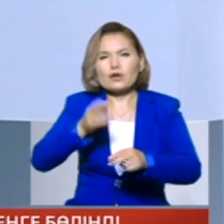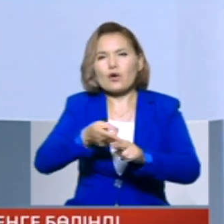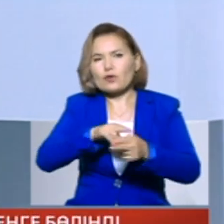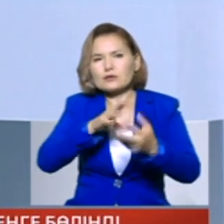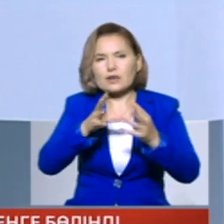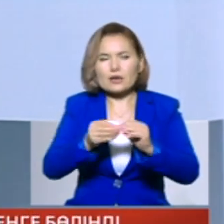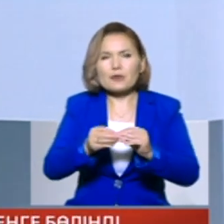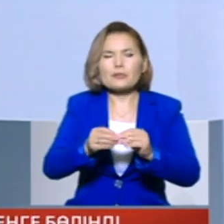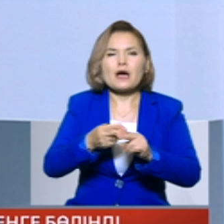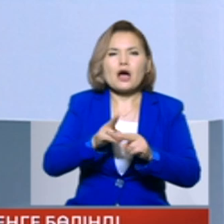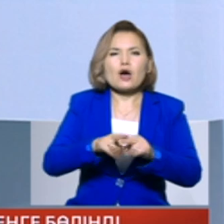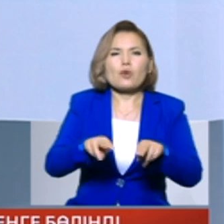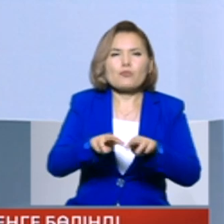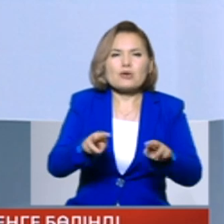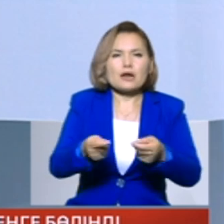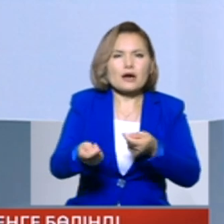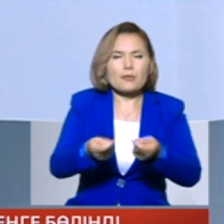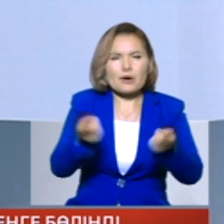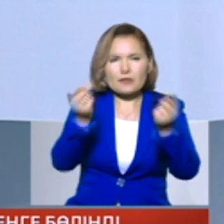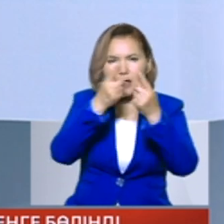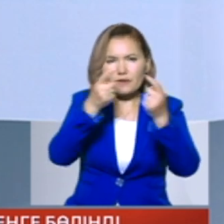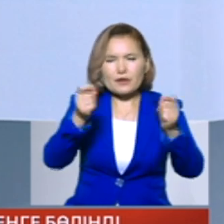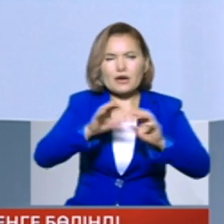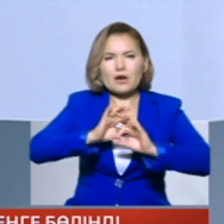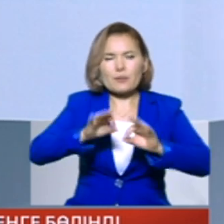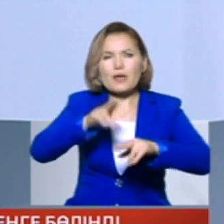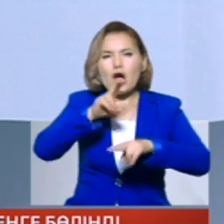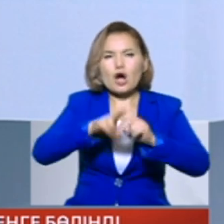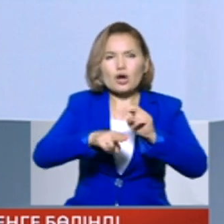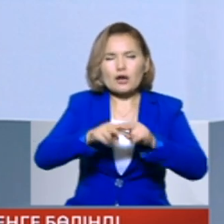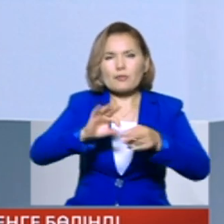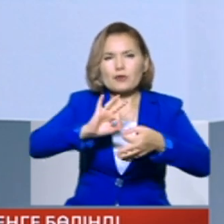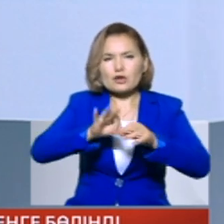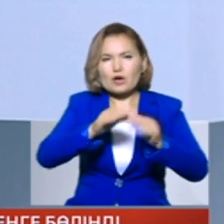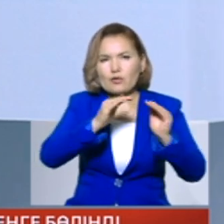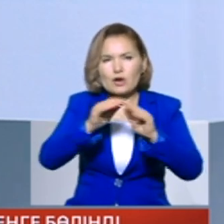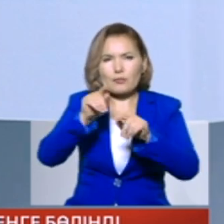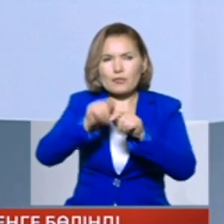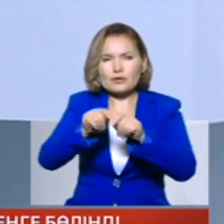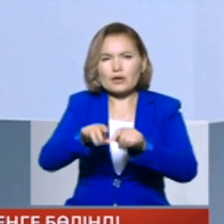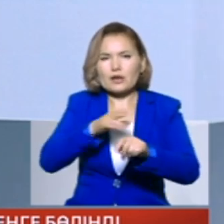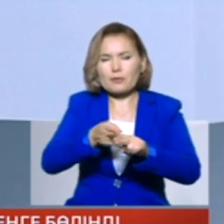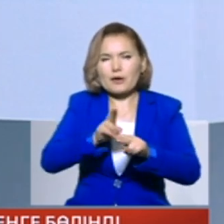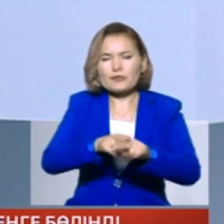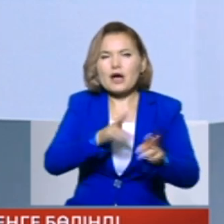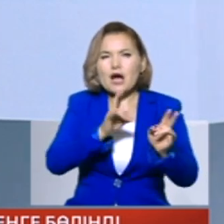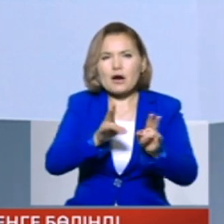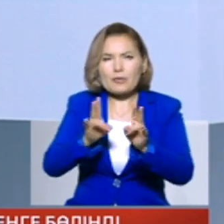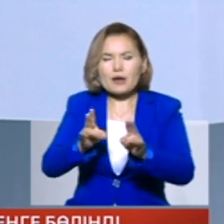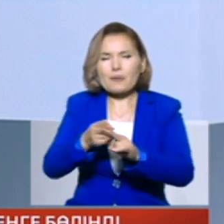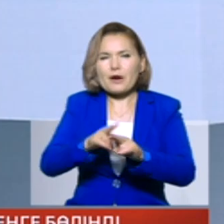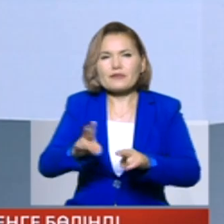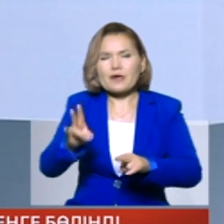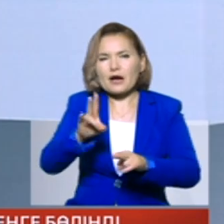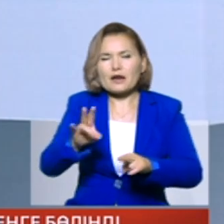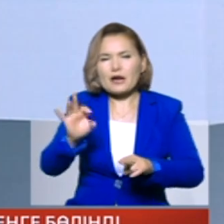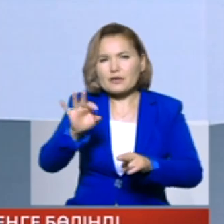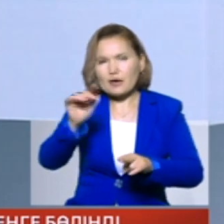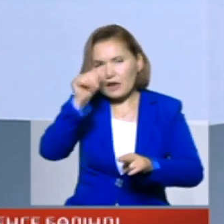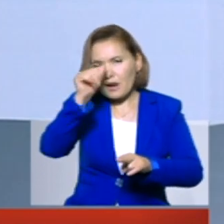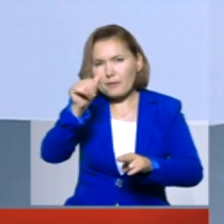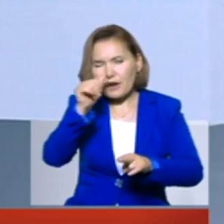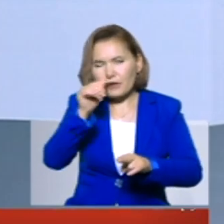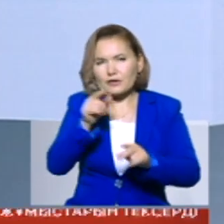жоспарда бар. Өнеркәсіп және құрылыс министрі Қанат Шарлапаев құрылыс барысын тексерді. Жапа шеккен қараша қазаннан қалмай жаңа